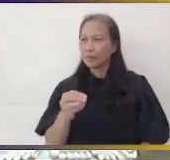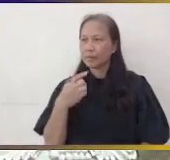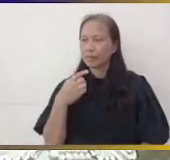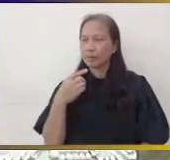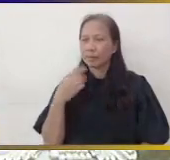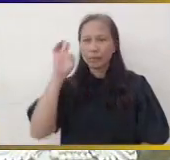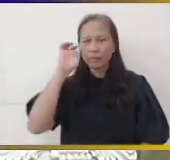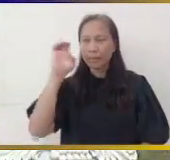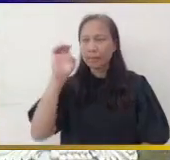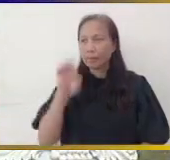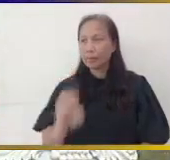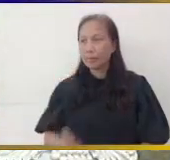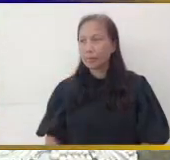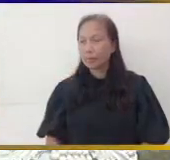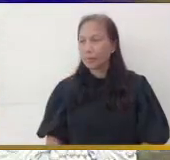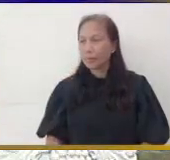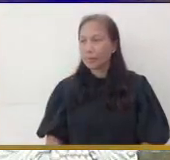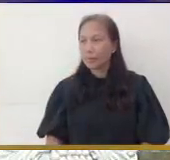yung